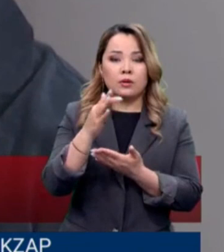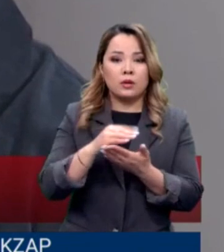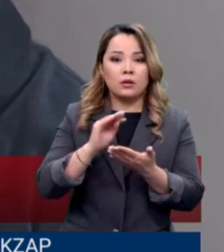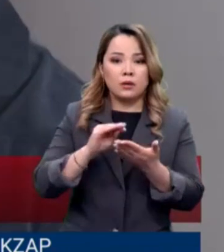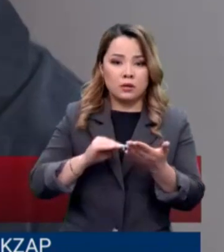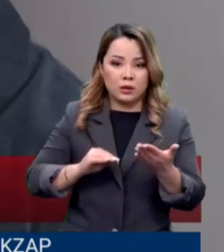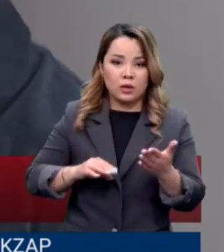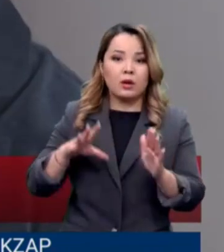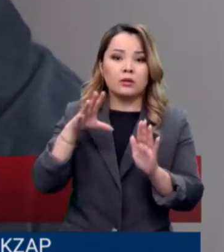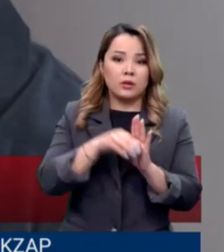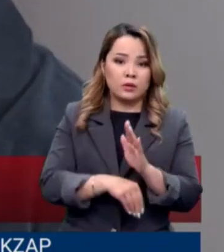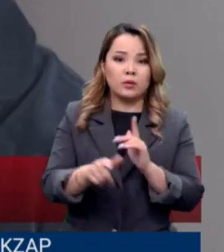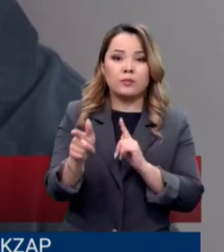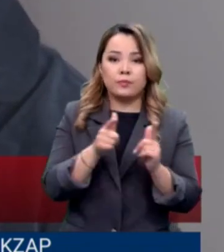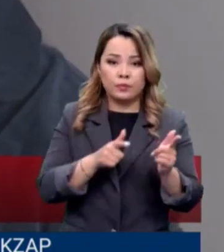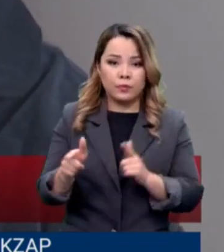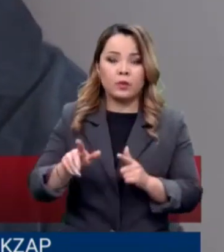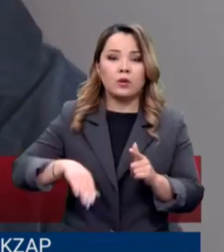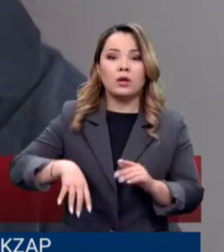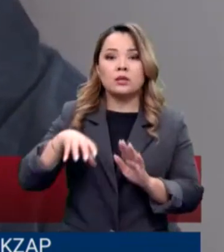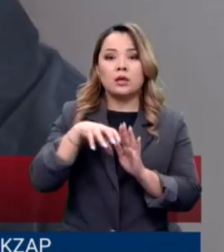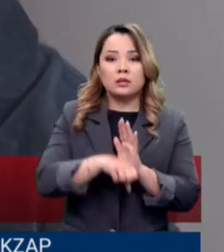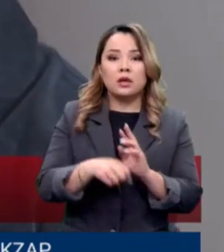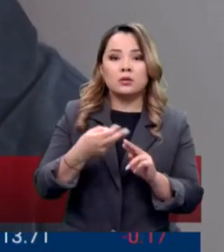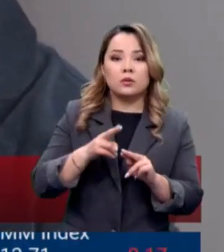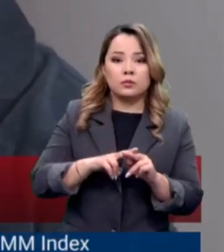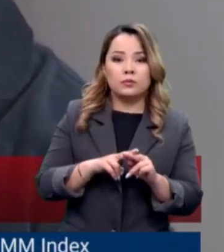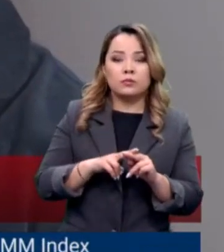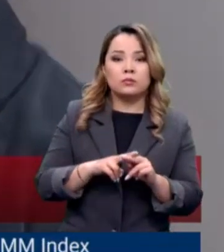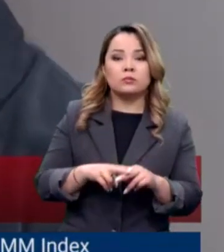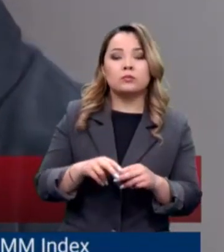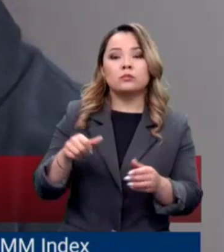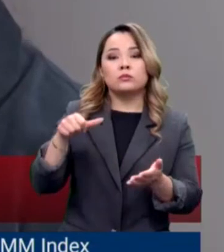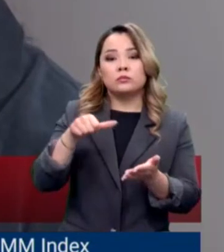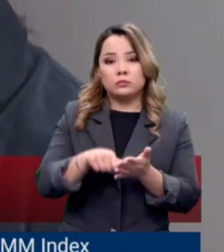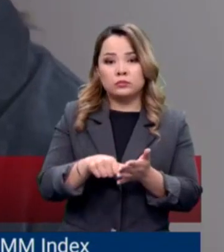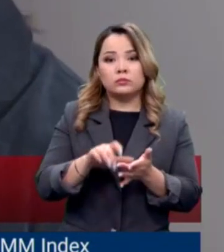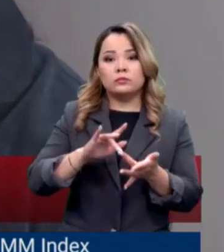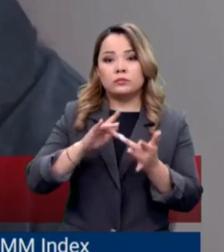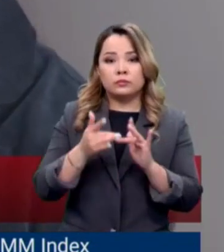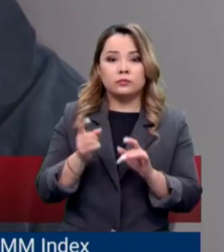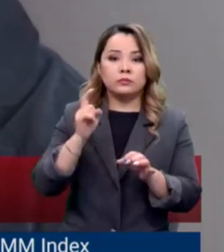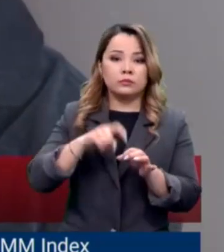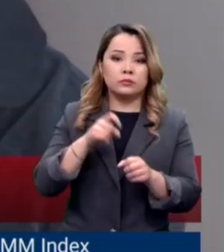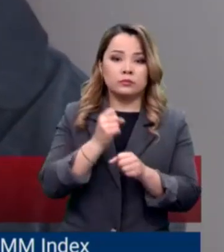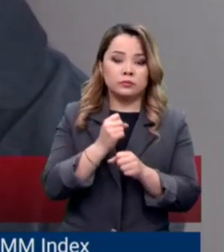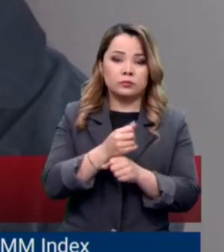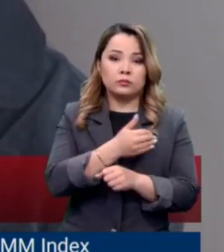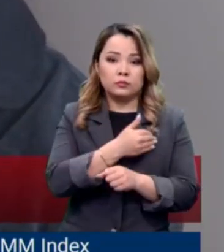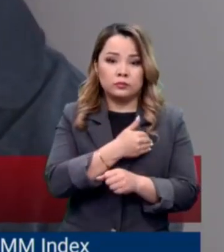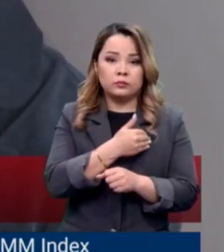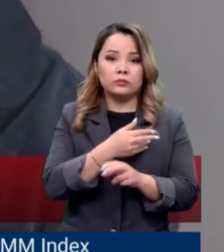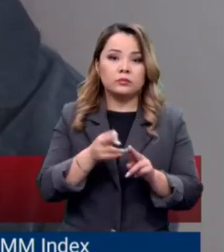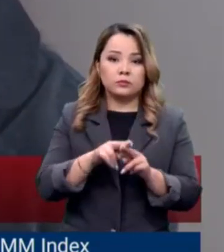бәрін енгізгеннен кейін, ең аяғына келгенде договор не басқан кезде сайтқа тіркелу несін